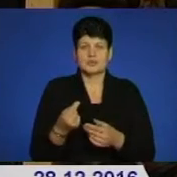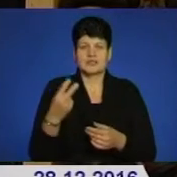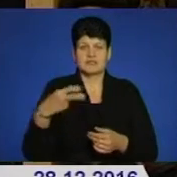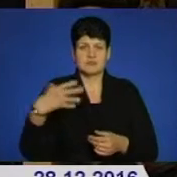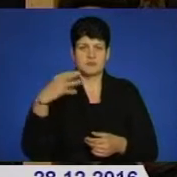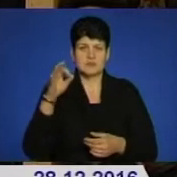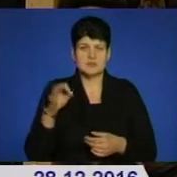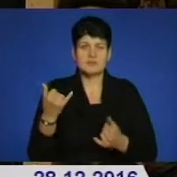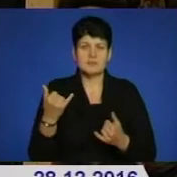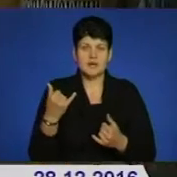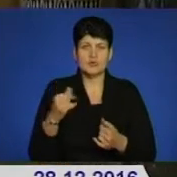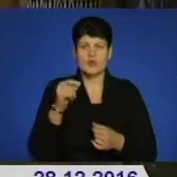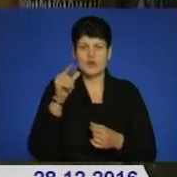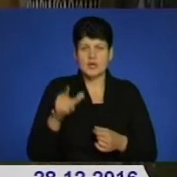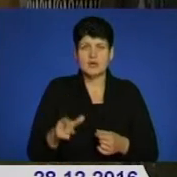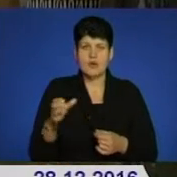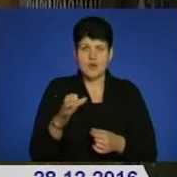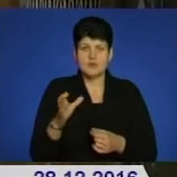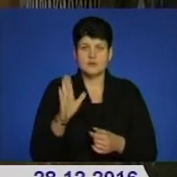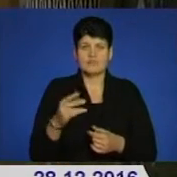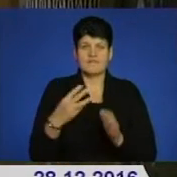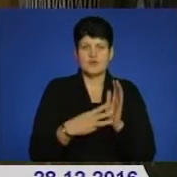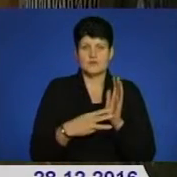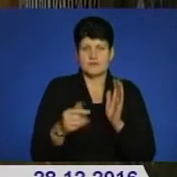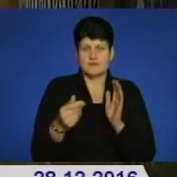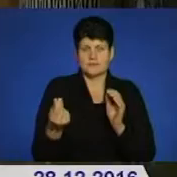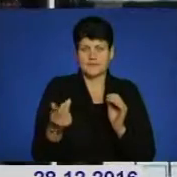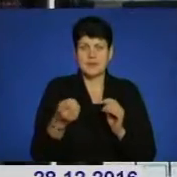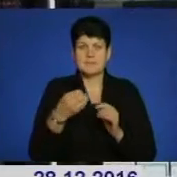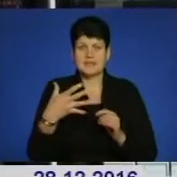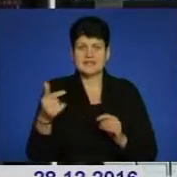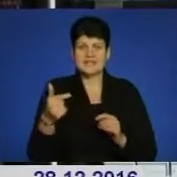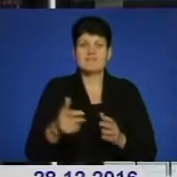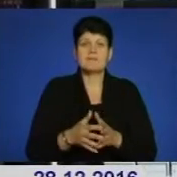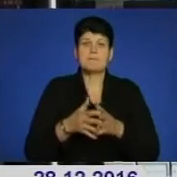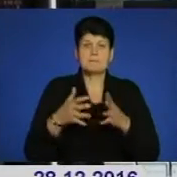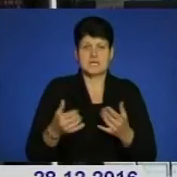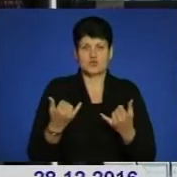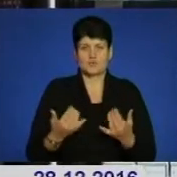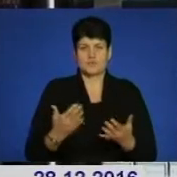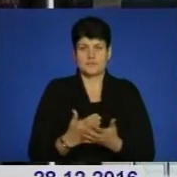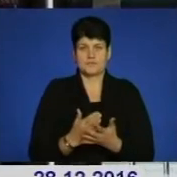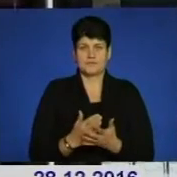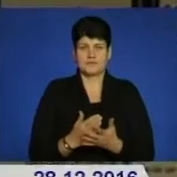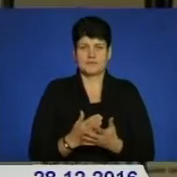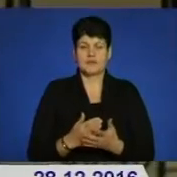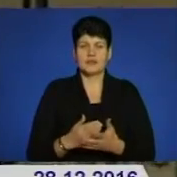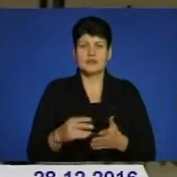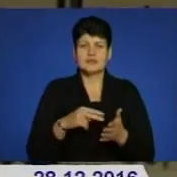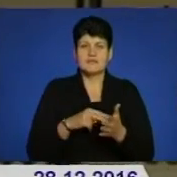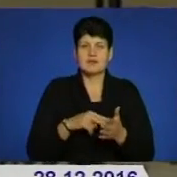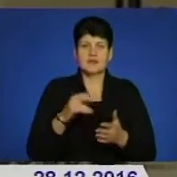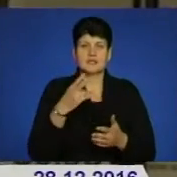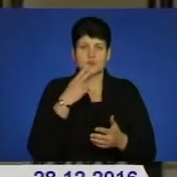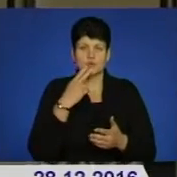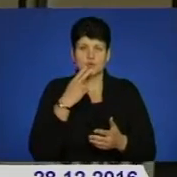Відтак, пляшка горілки коштуватиме щонайменше 80 гривень, що на 15 гривень більше, ніж сьогодні. Ставка акцизу на тютюнові вироби